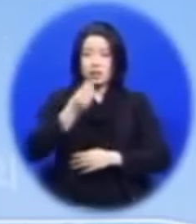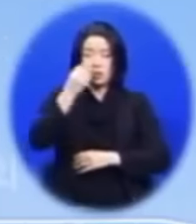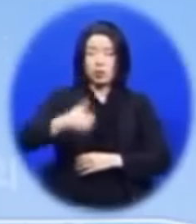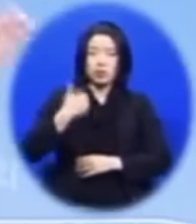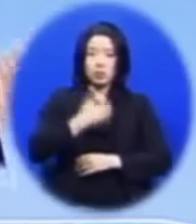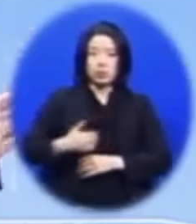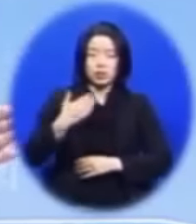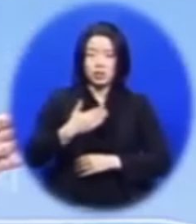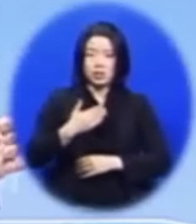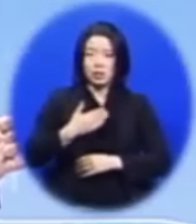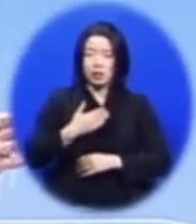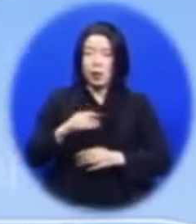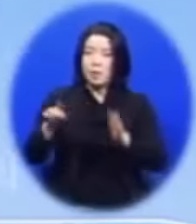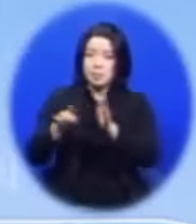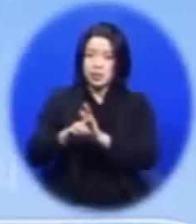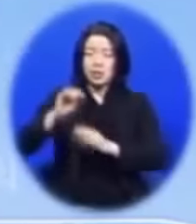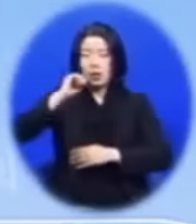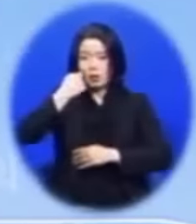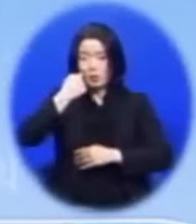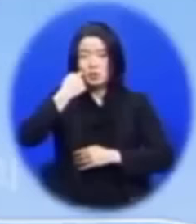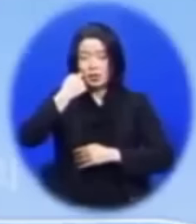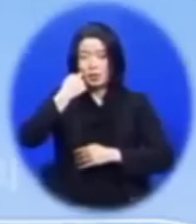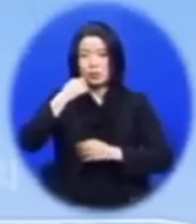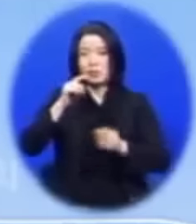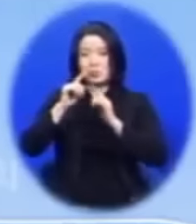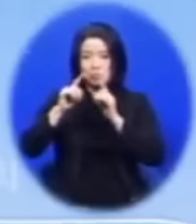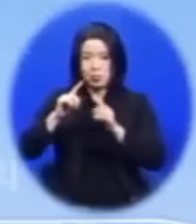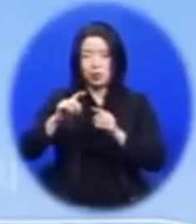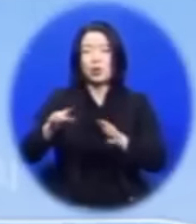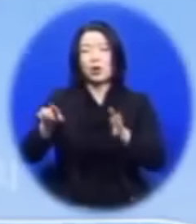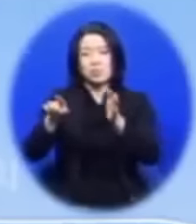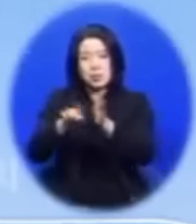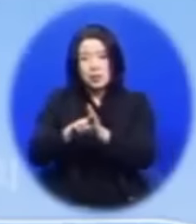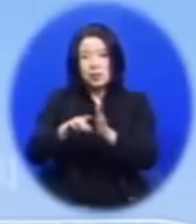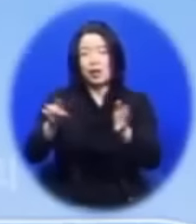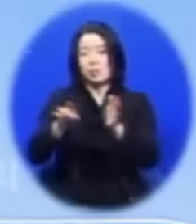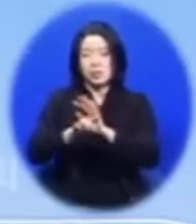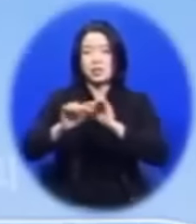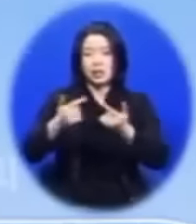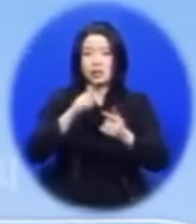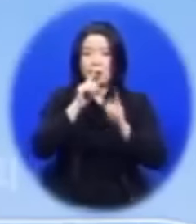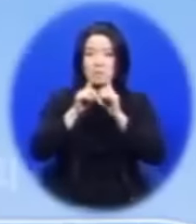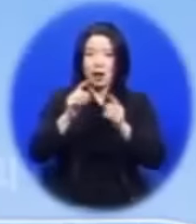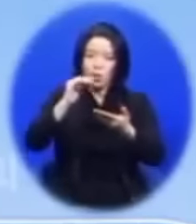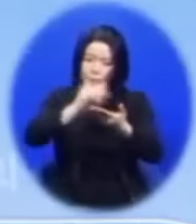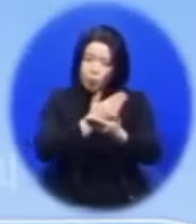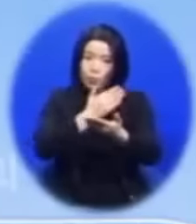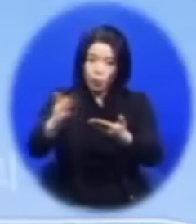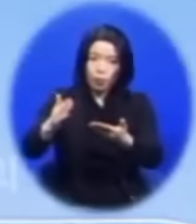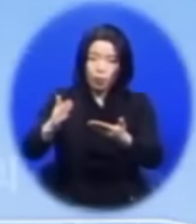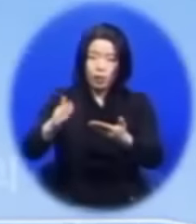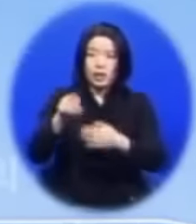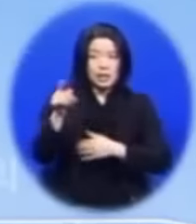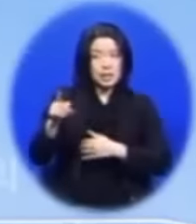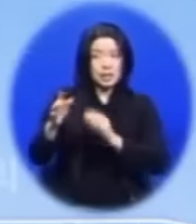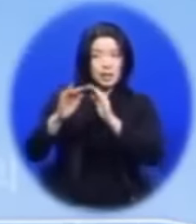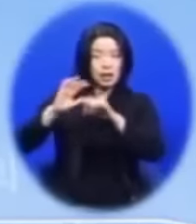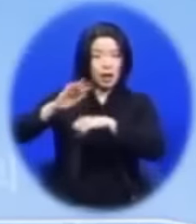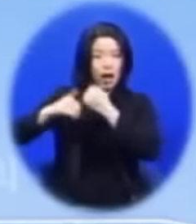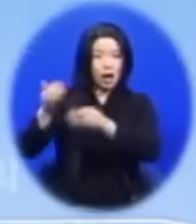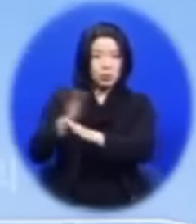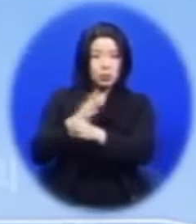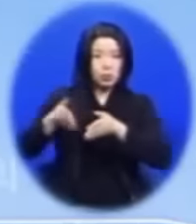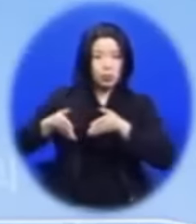사람은 안 믿어진다 그래서 구분 수가 있었어요 아이 사람들은 하나님께로 온 사람들이 아니구나이